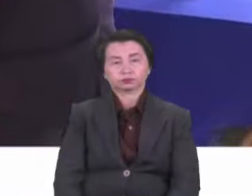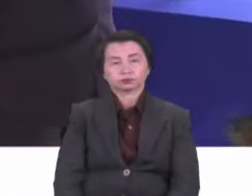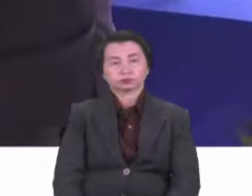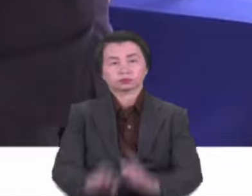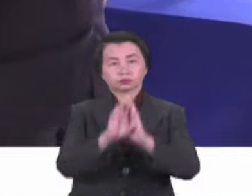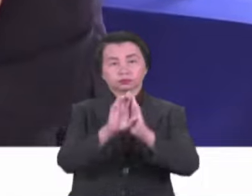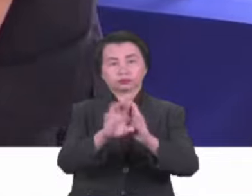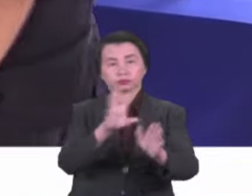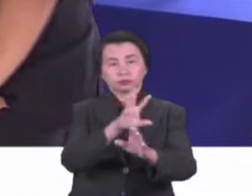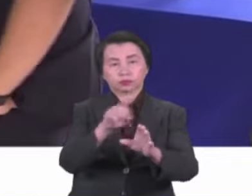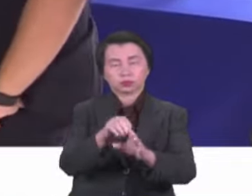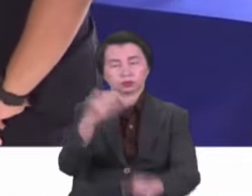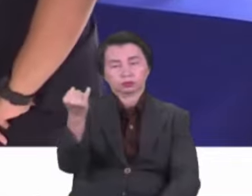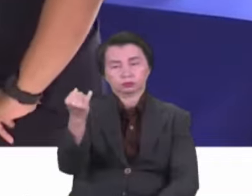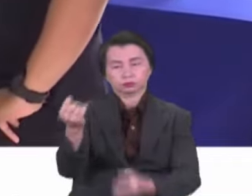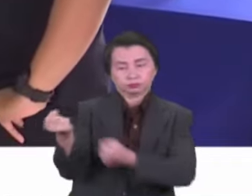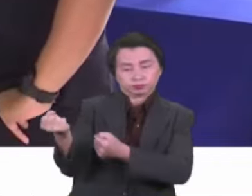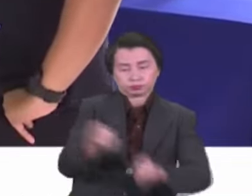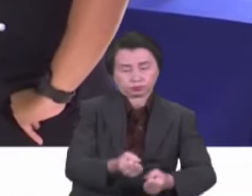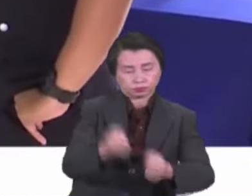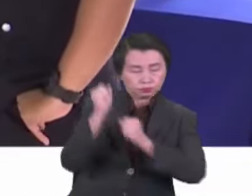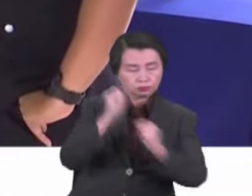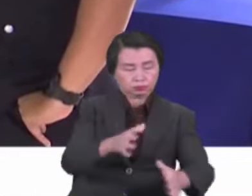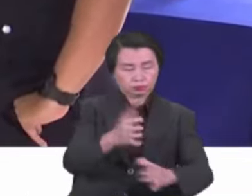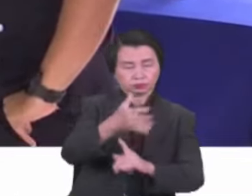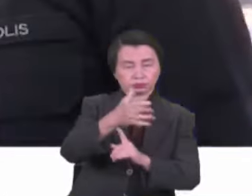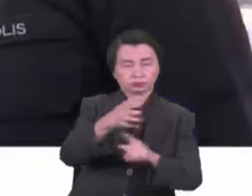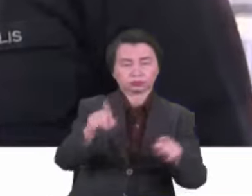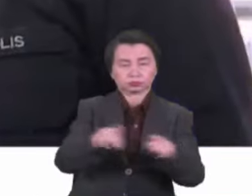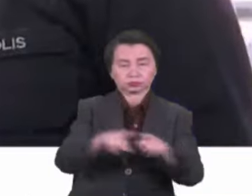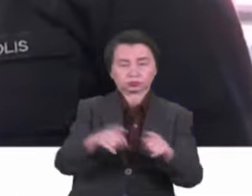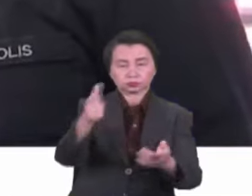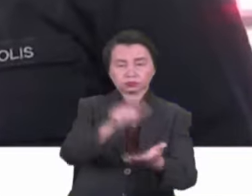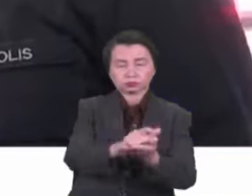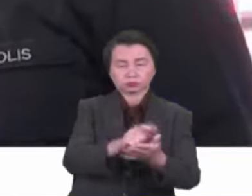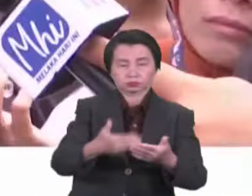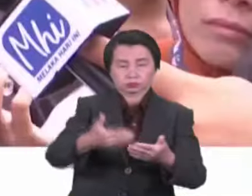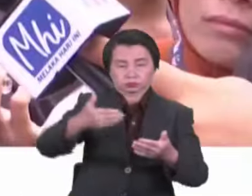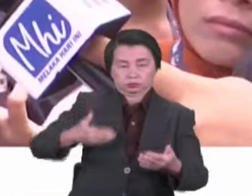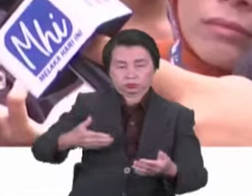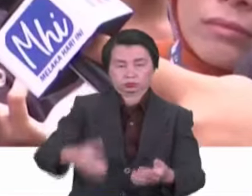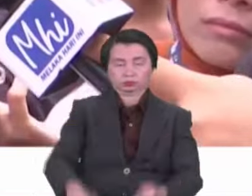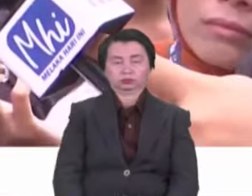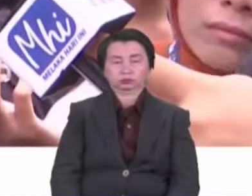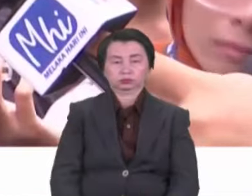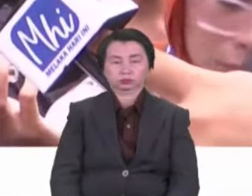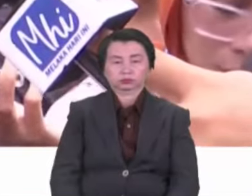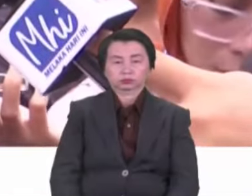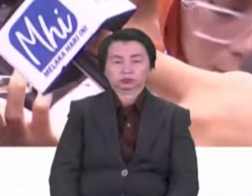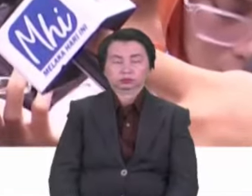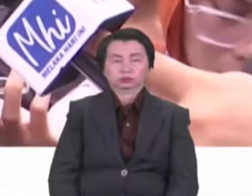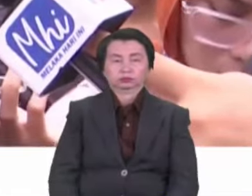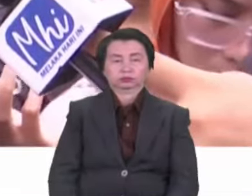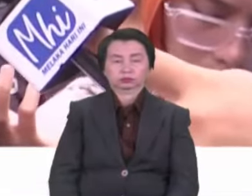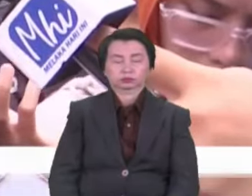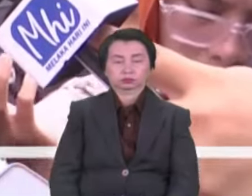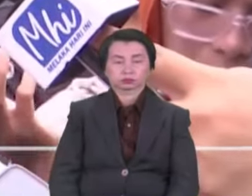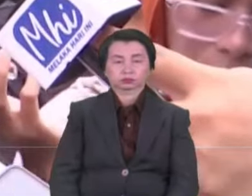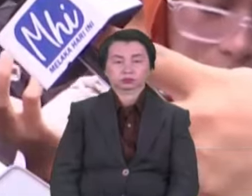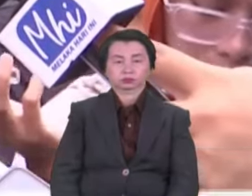Antaranya termasuk kes khianat mencabut bendera parti lawan seperti yang dilaporkan sebelum ini. Dan ya,